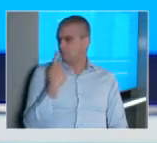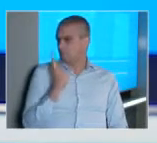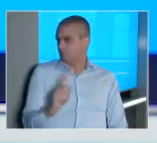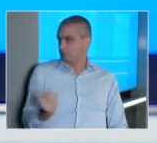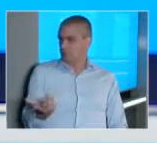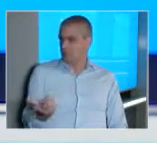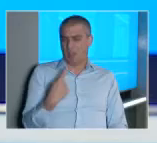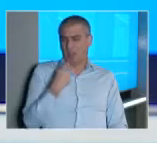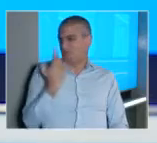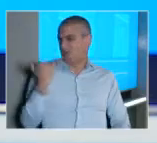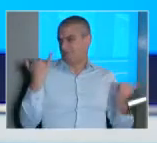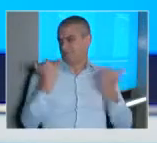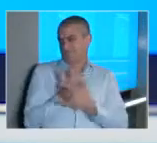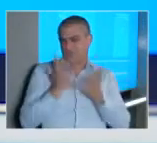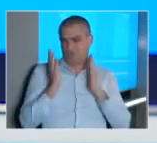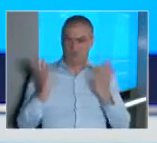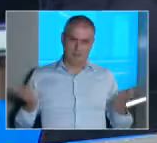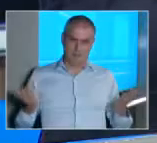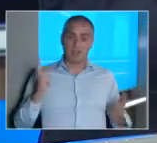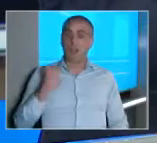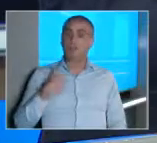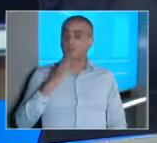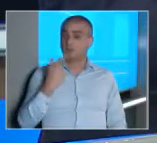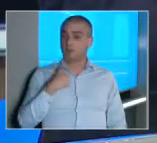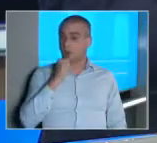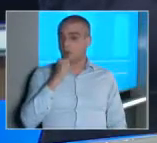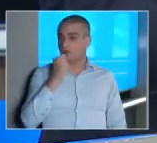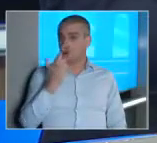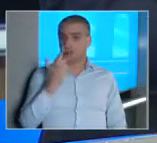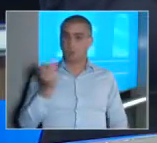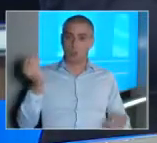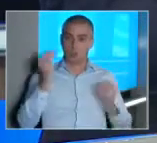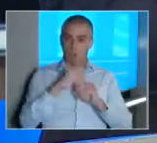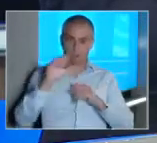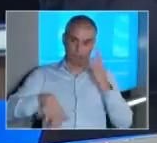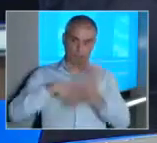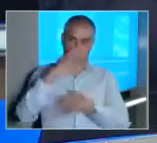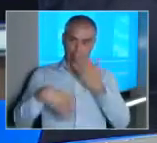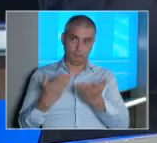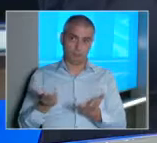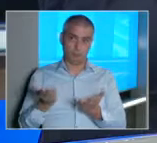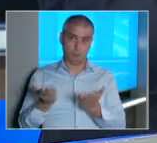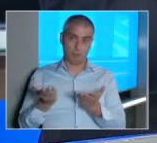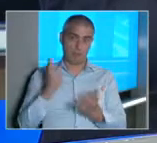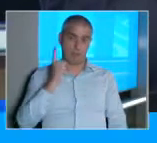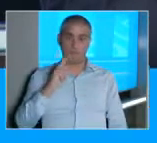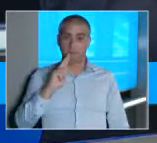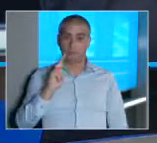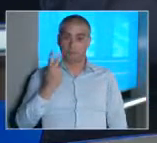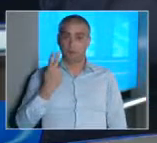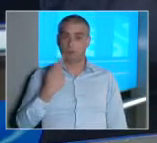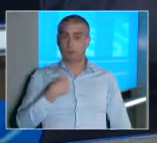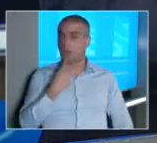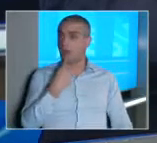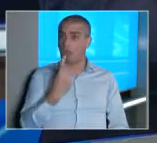זאת אמירה אומללה ויותר מזה. אני מצד אחד לא רוצה לשפוך עוד שמן על המדורה הזאת. ומצד שני